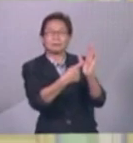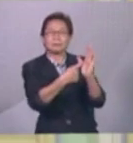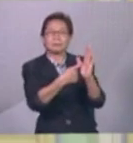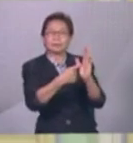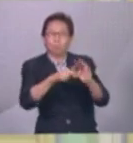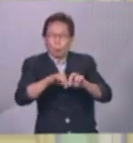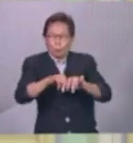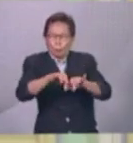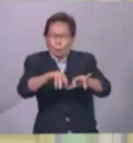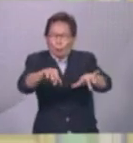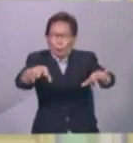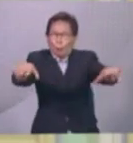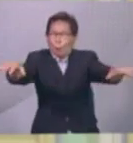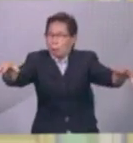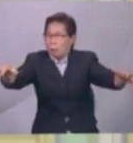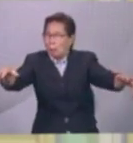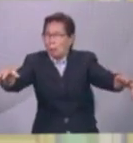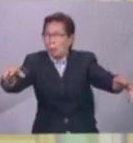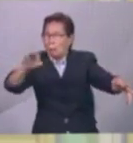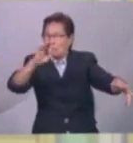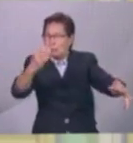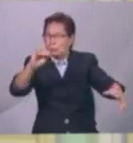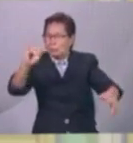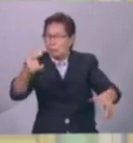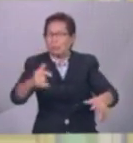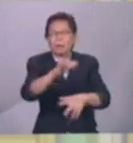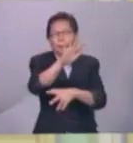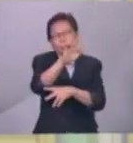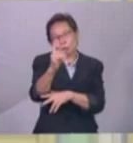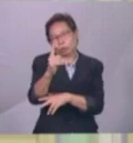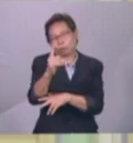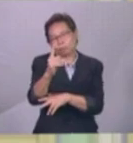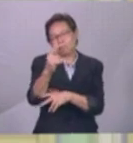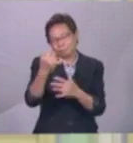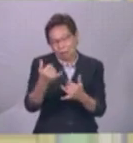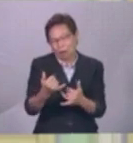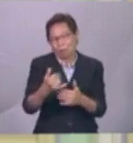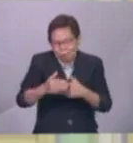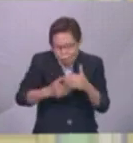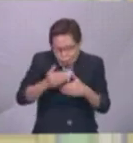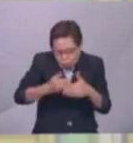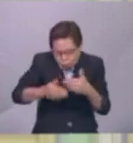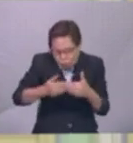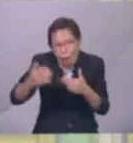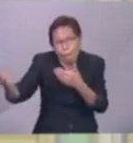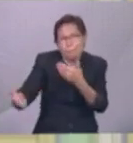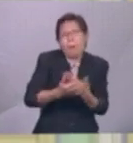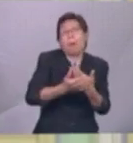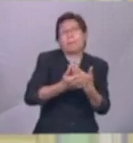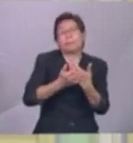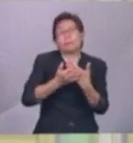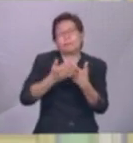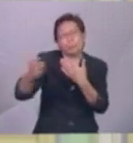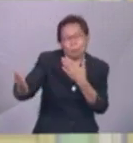viralkan babak lepas seramai 51 orang sedang dalam proses untuk dibawa pulang